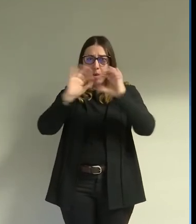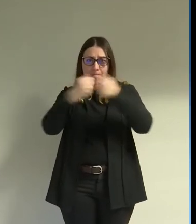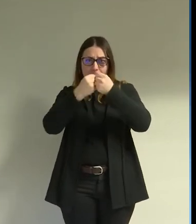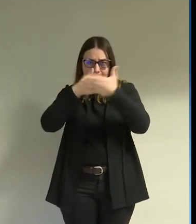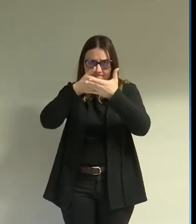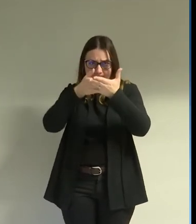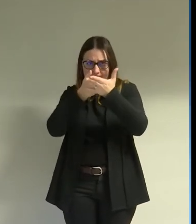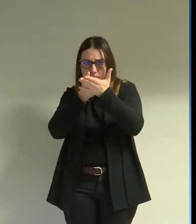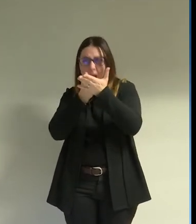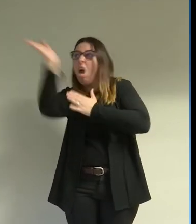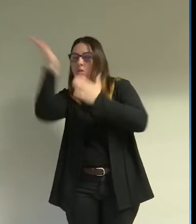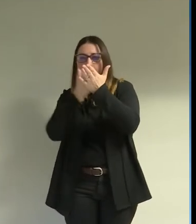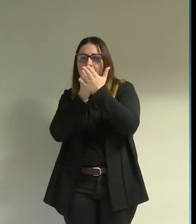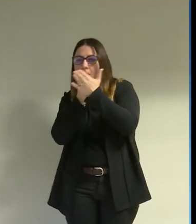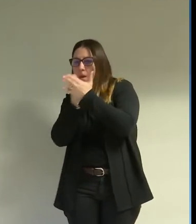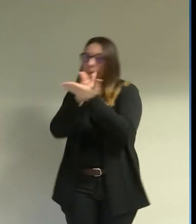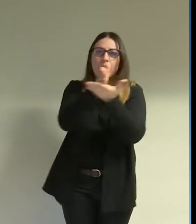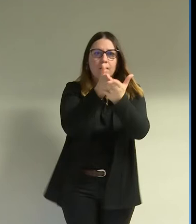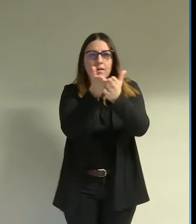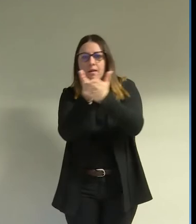par rapport à l'objectif